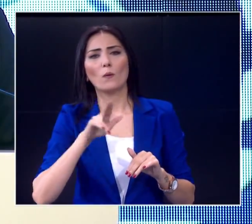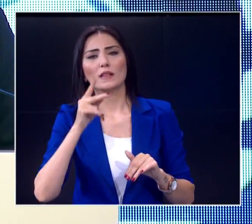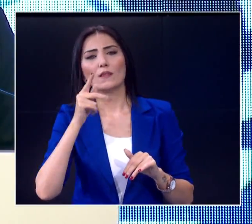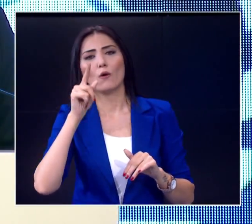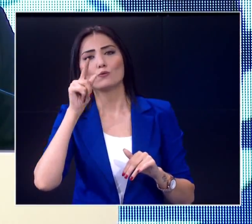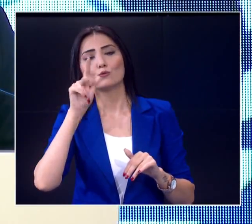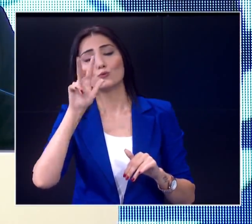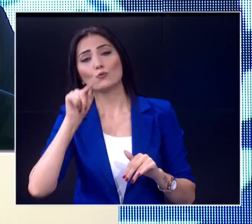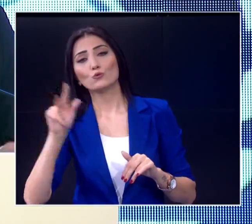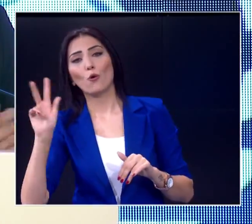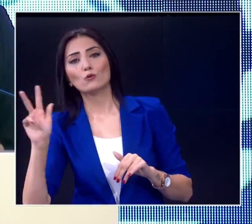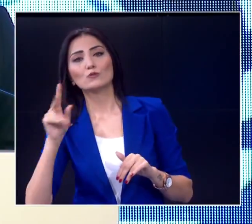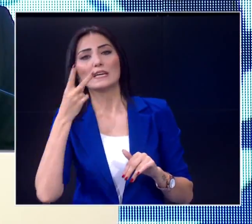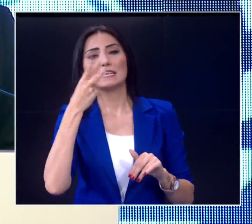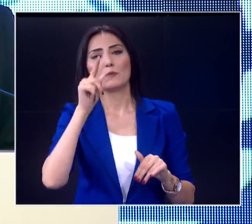3.30,